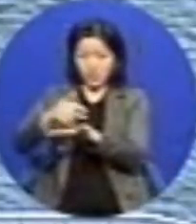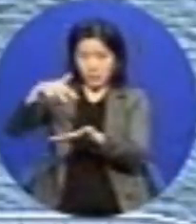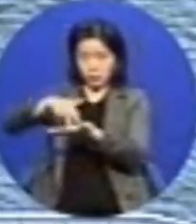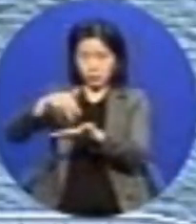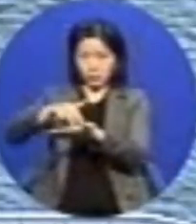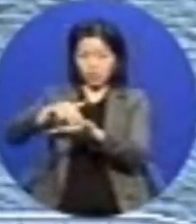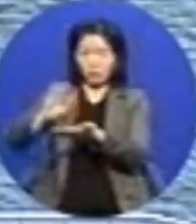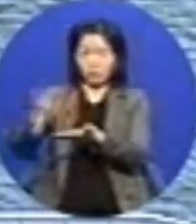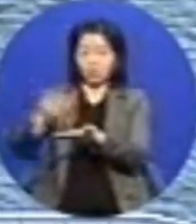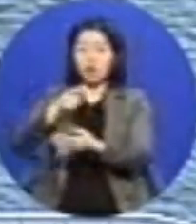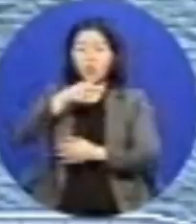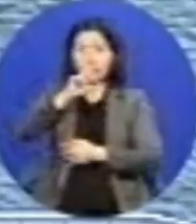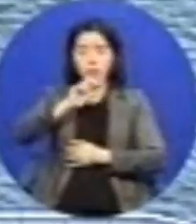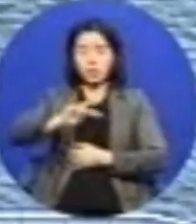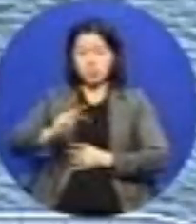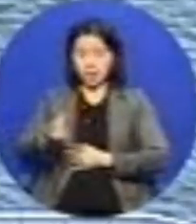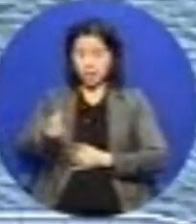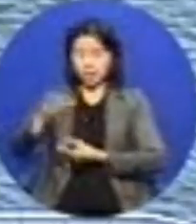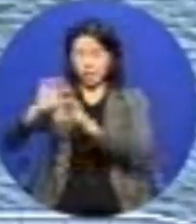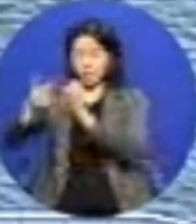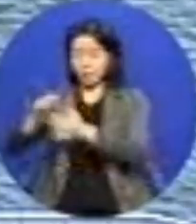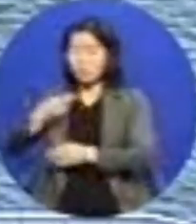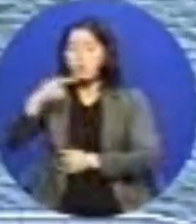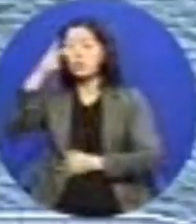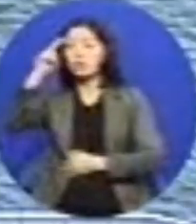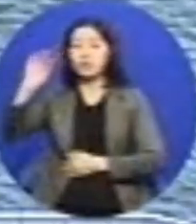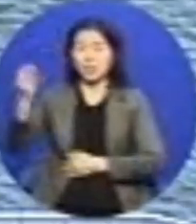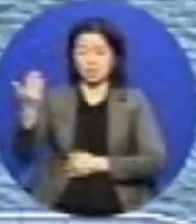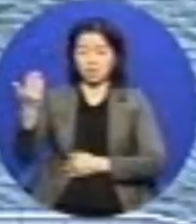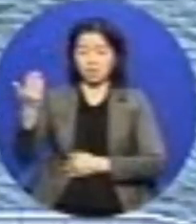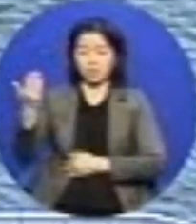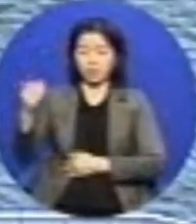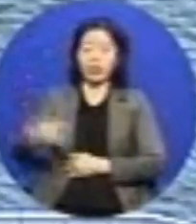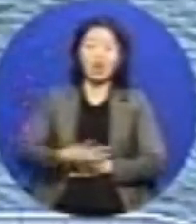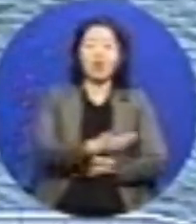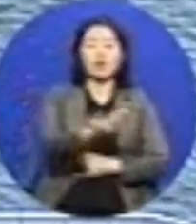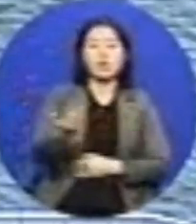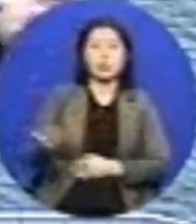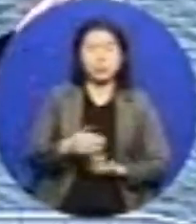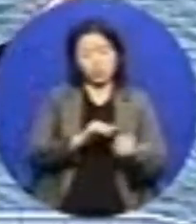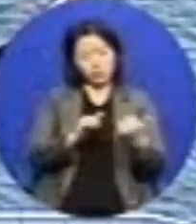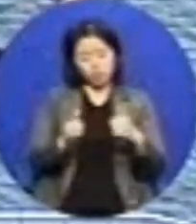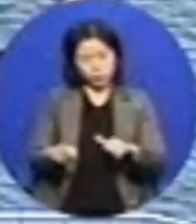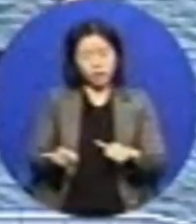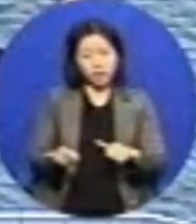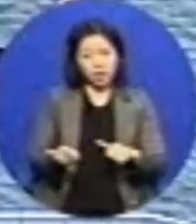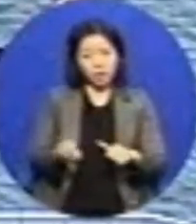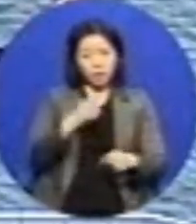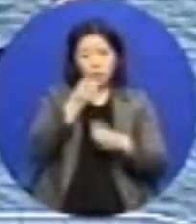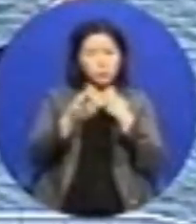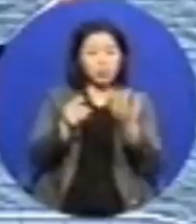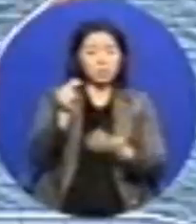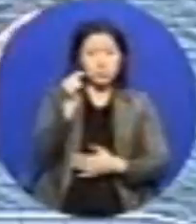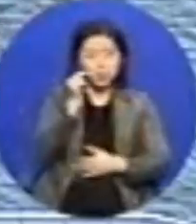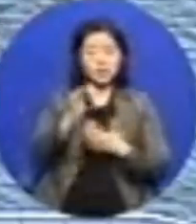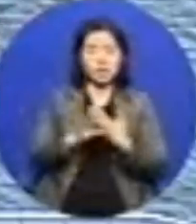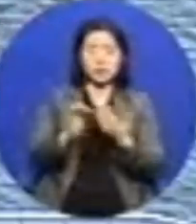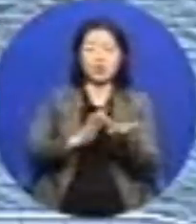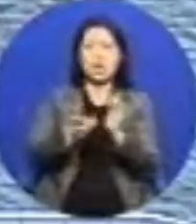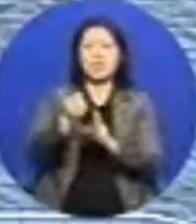나타나요 여러분이 죽었다고 고백하지 못하면 예수님은 손님이 있을 수밖에 없어요